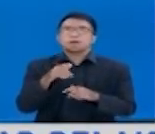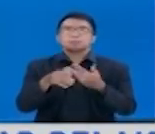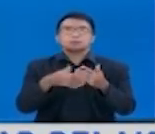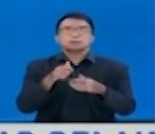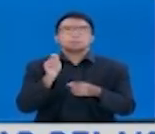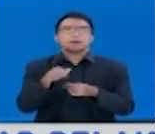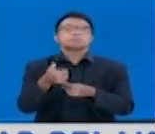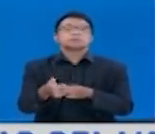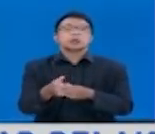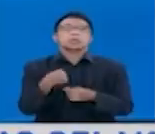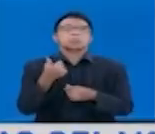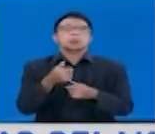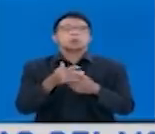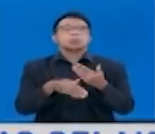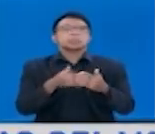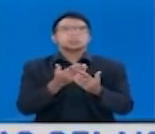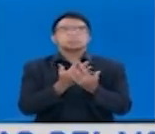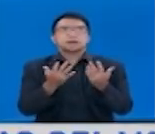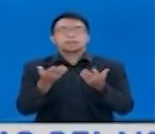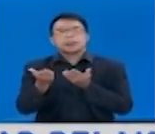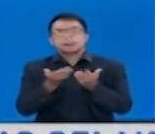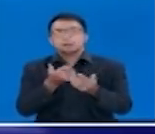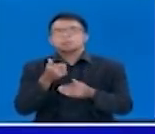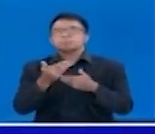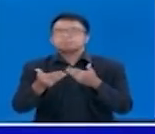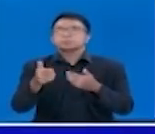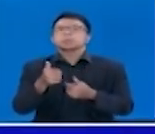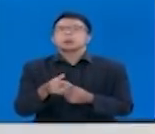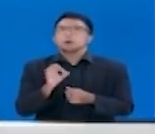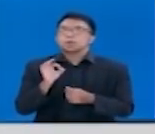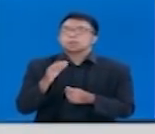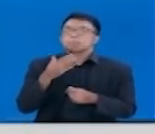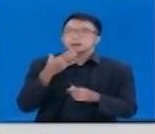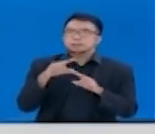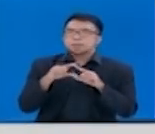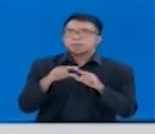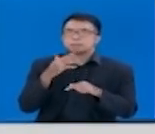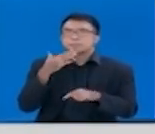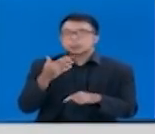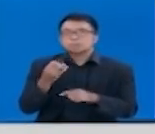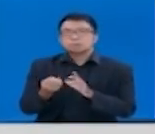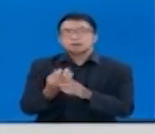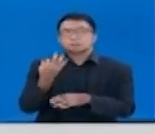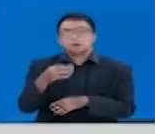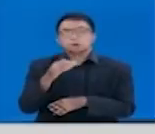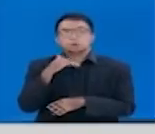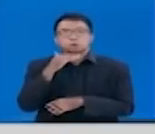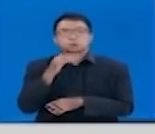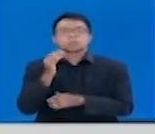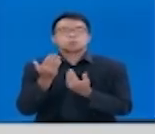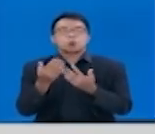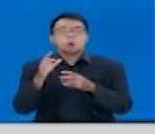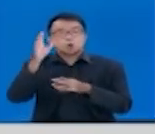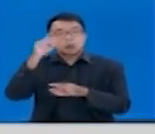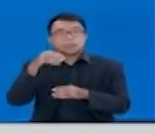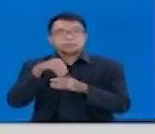untuk pelayanan buat masyarakat, Mbak. Baik, terima kasih Pak Andriansyah. Kita tunggu bagaimana update terbaru. Semoga nasabah yang memang kehilangan uangnya bisa